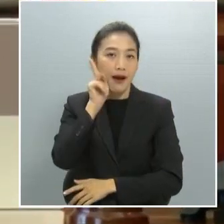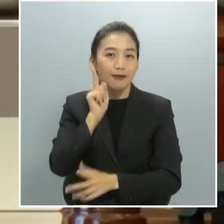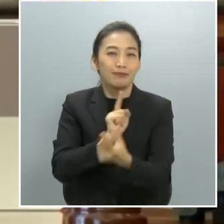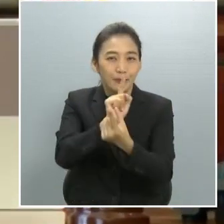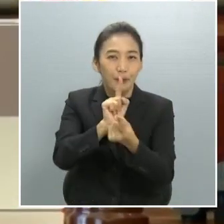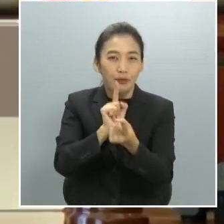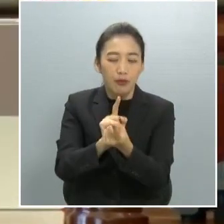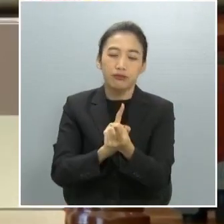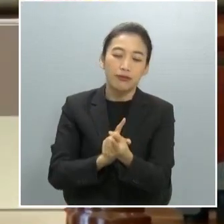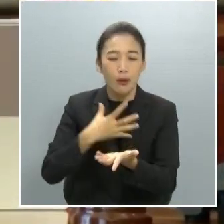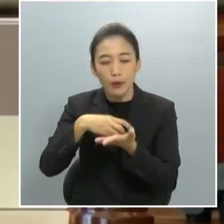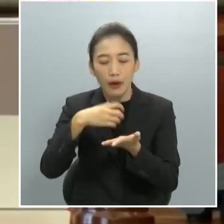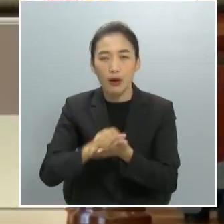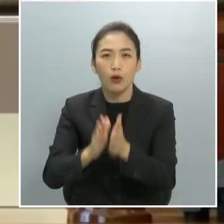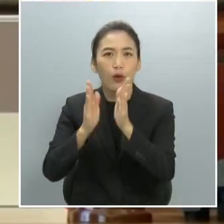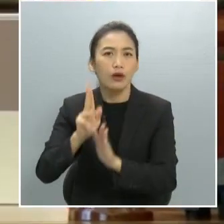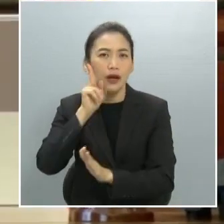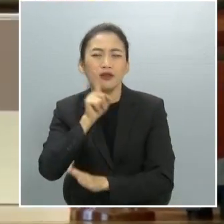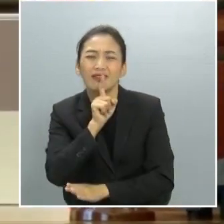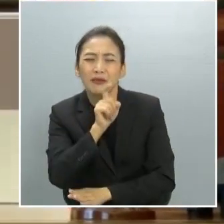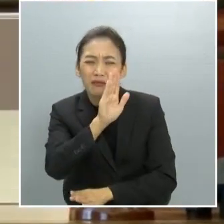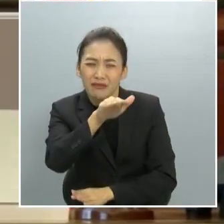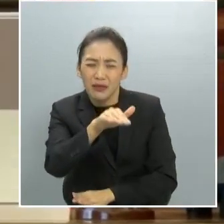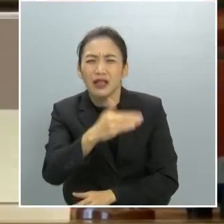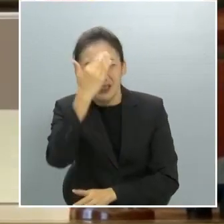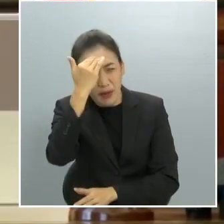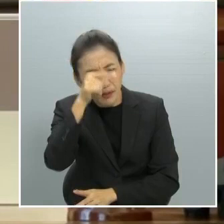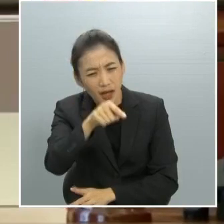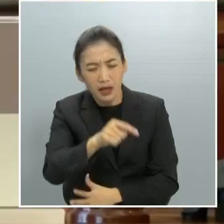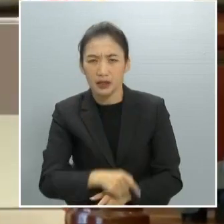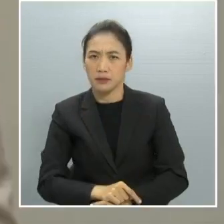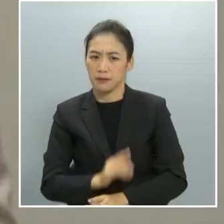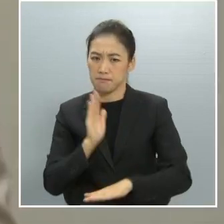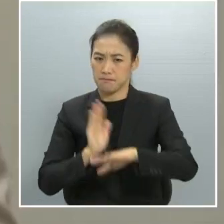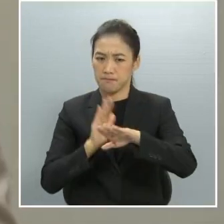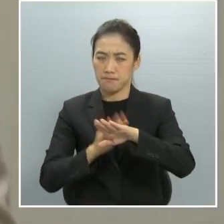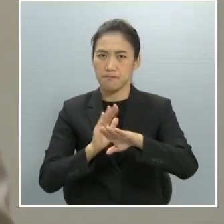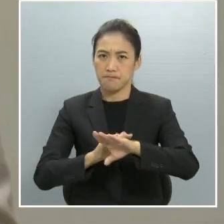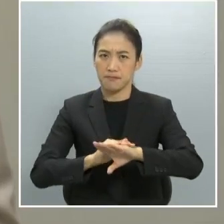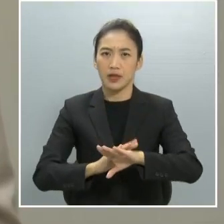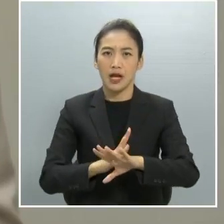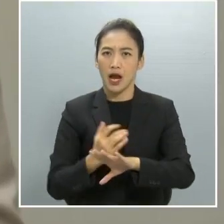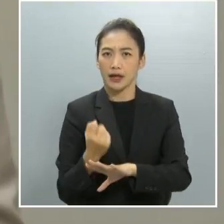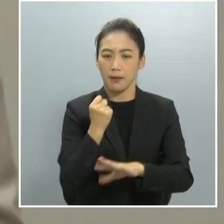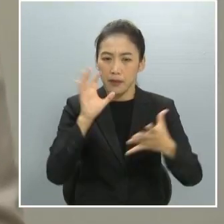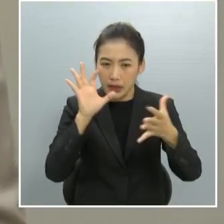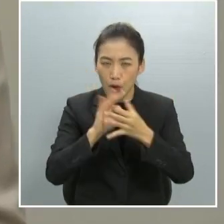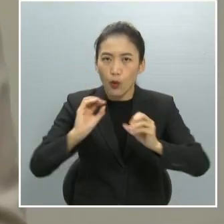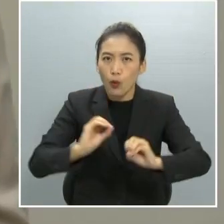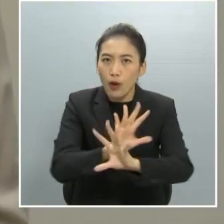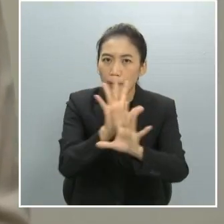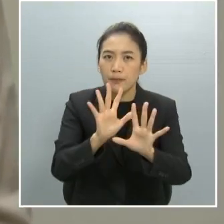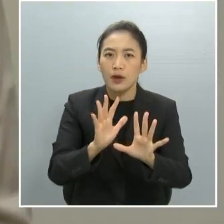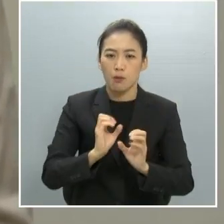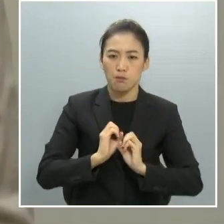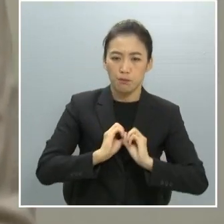ามท่านนายกนะฮะบอกว่าเอ๊ะทำไมถึงกำชับเรื่องของความโปร่งใสเป็นพิเศษในการแต่งตั้งข้าราชการท่านนายกก็บอกนะฮะ